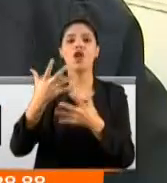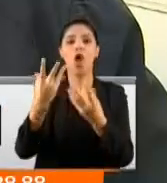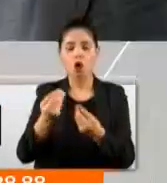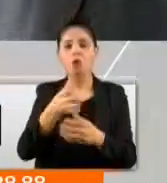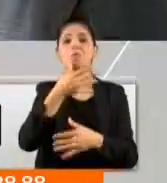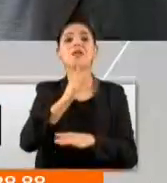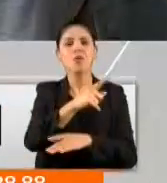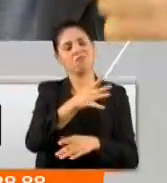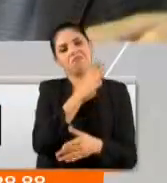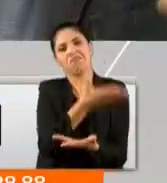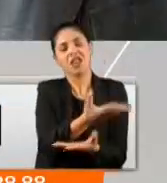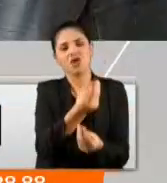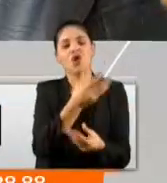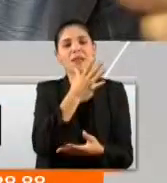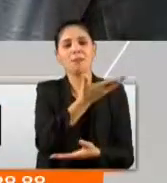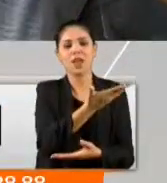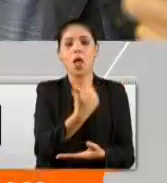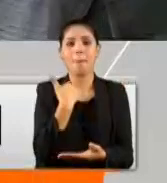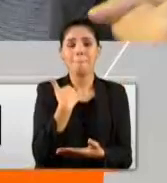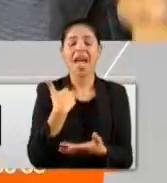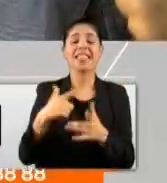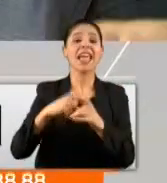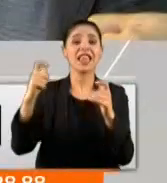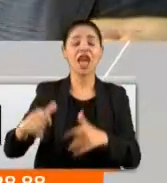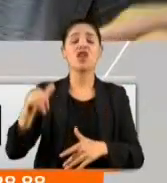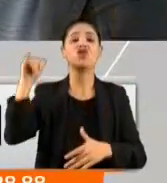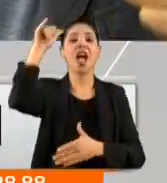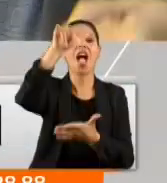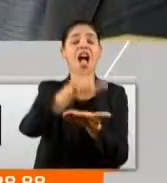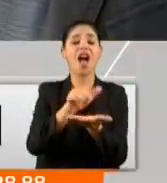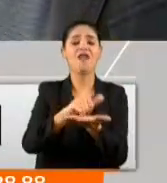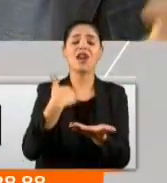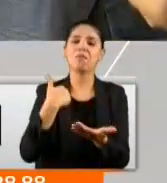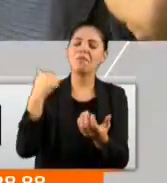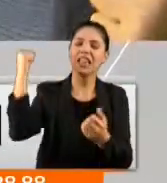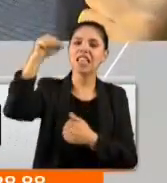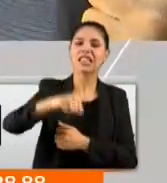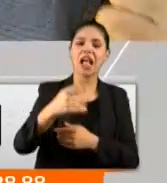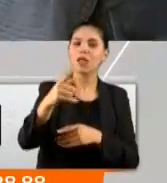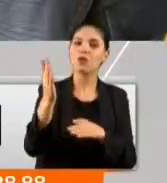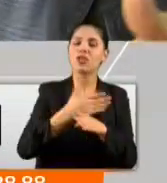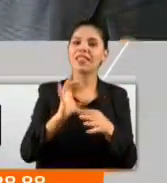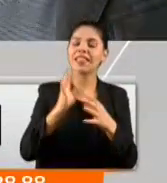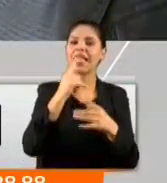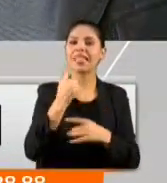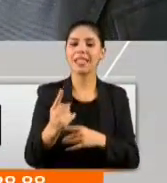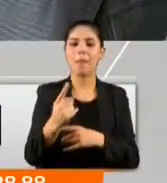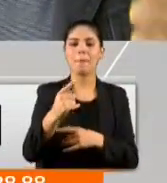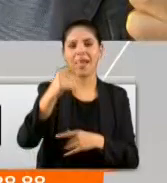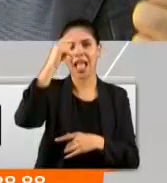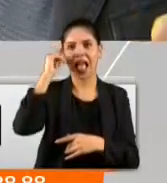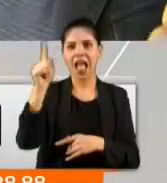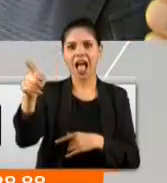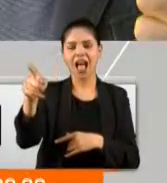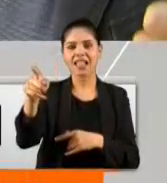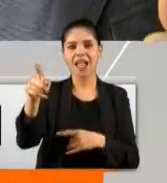iyi biliyor. Ve açıklıyor, diyor ki ben Gence Havalimanı'na saldırdım. Hava üssüne saldırdım. Peki bu ne demek? Azerbaycan üzerine